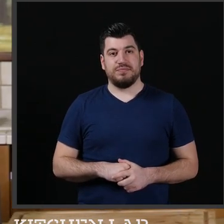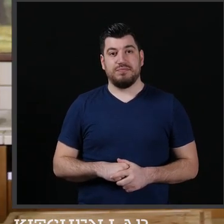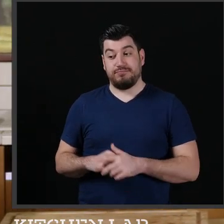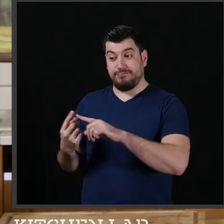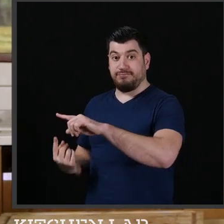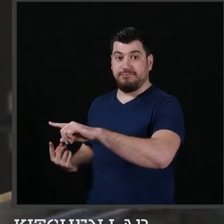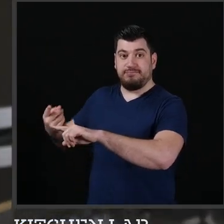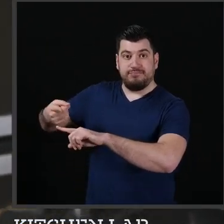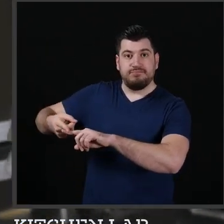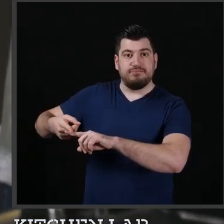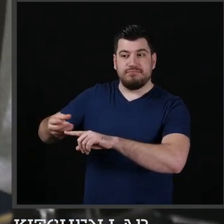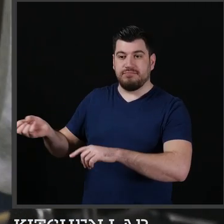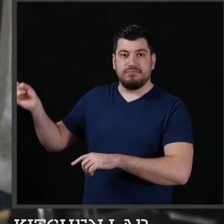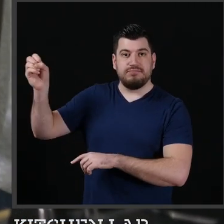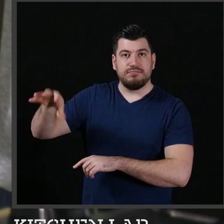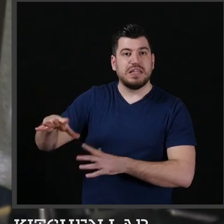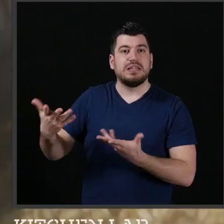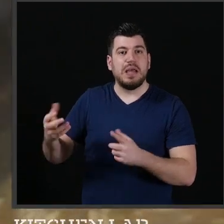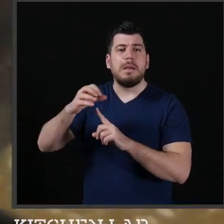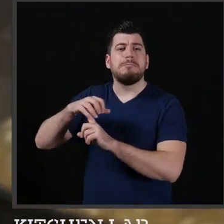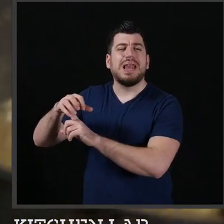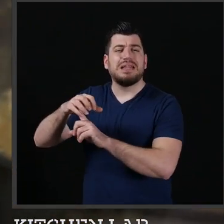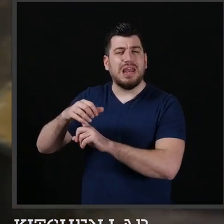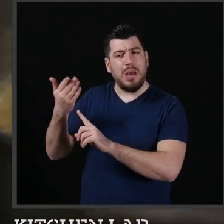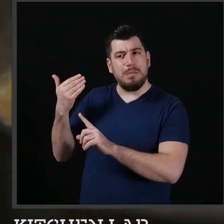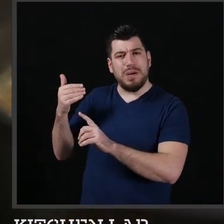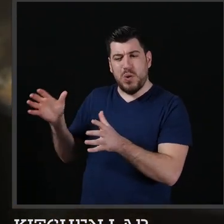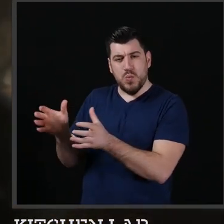Ρίχνουμε τώρα μέσα το ντιξέλα από τα μανιτάρια.